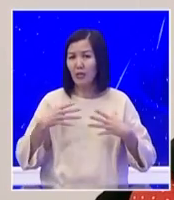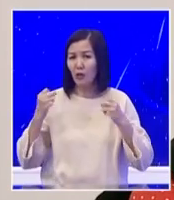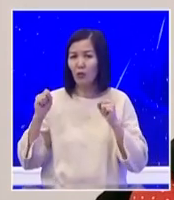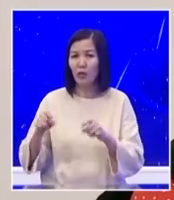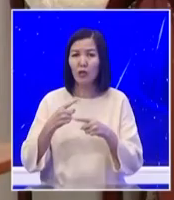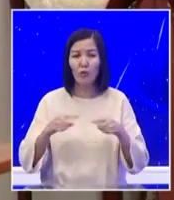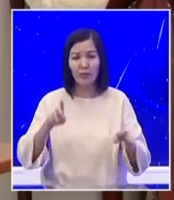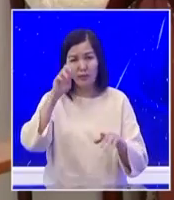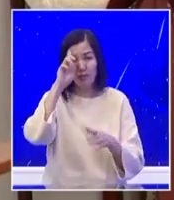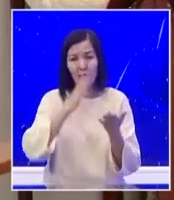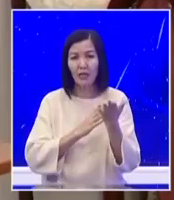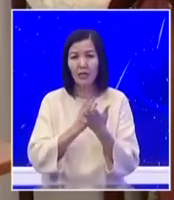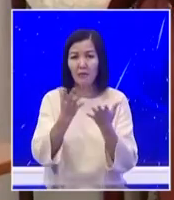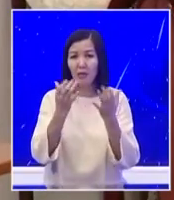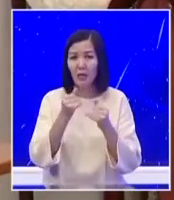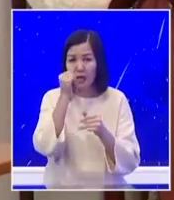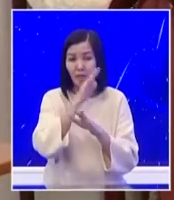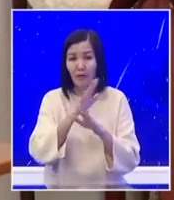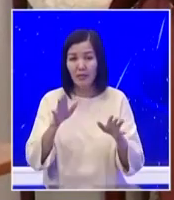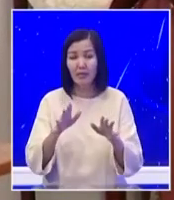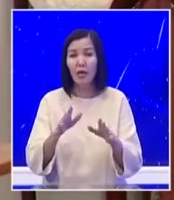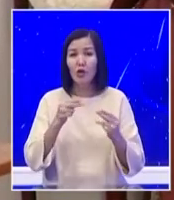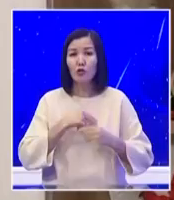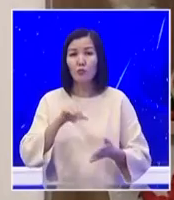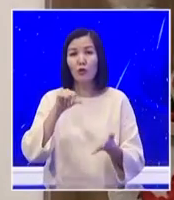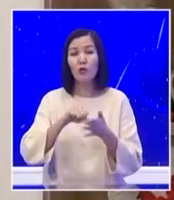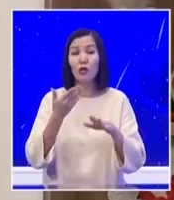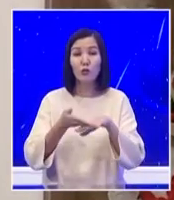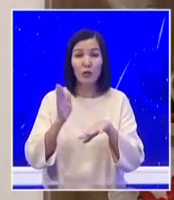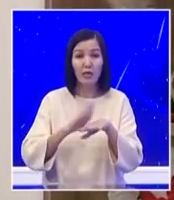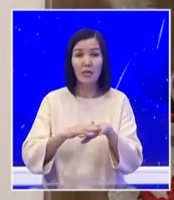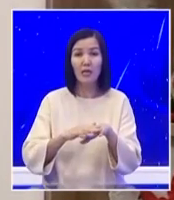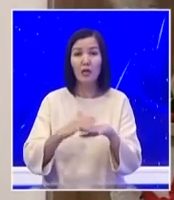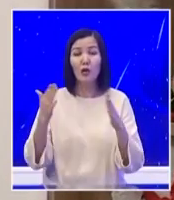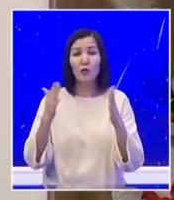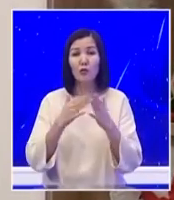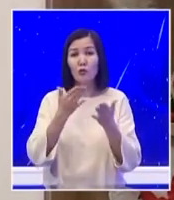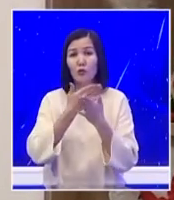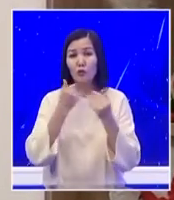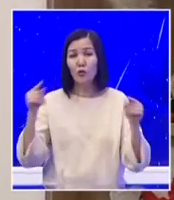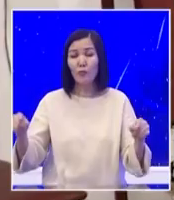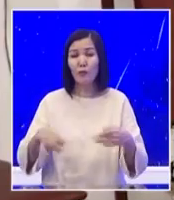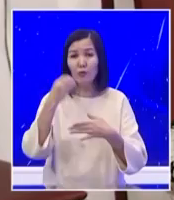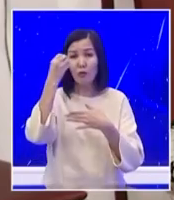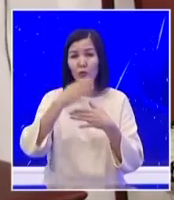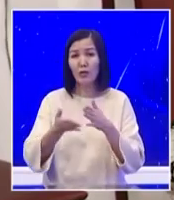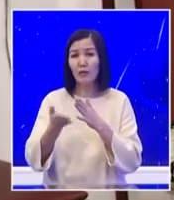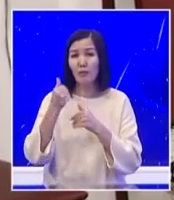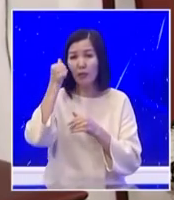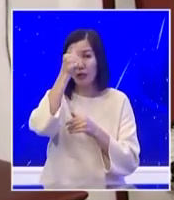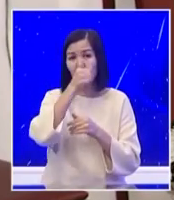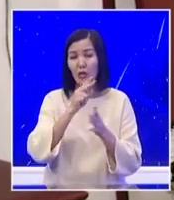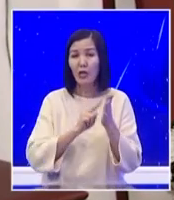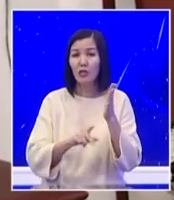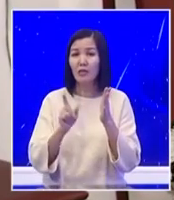басқа мемлекеттік қызмет қол жетімсіз. Жұмысқа орналасу қиындайды. Ал үйгесіздерді бейінде орталығында былтыр 70-ден аса